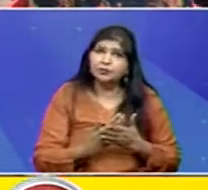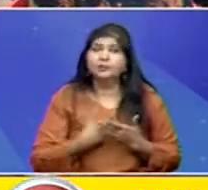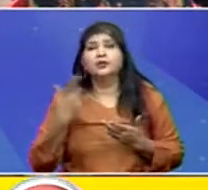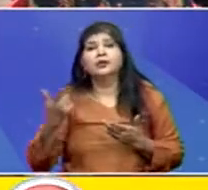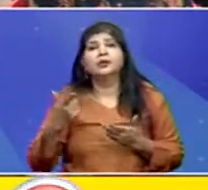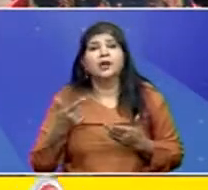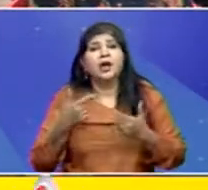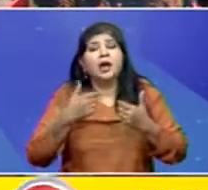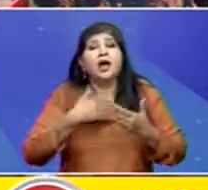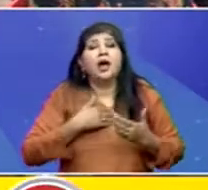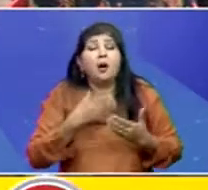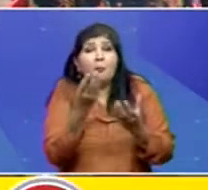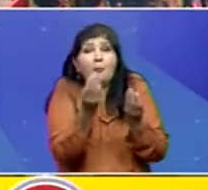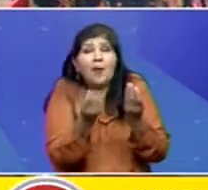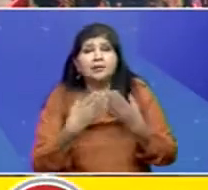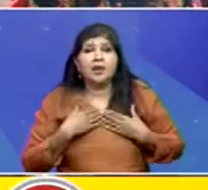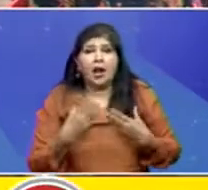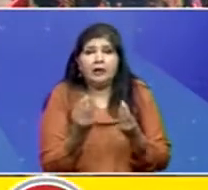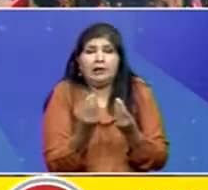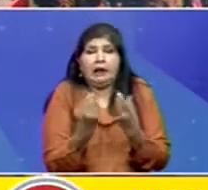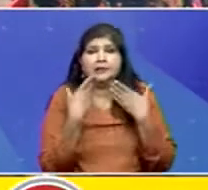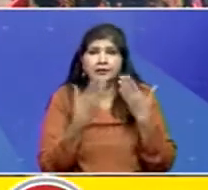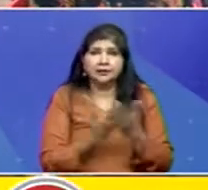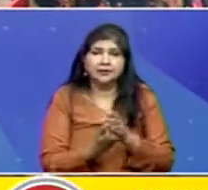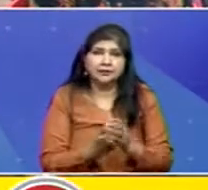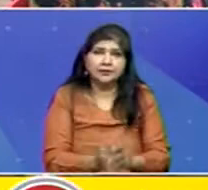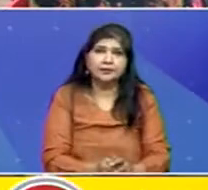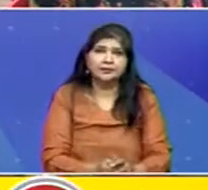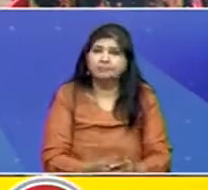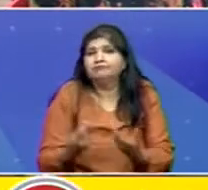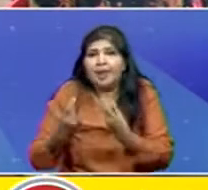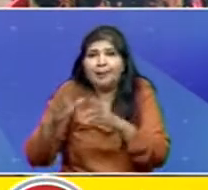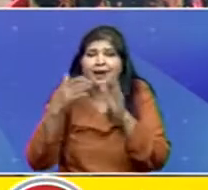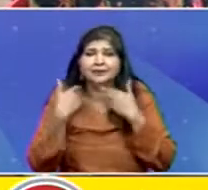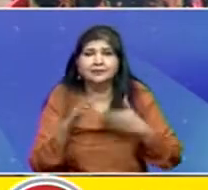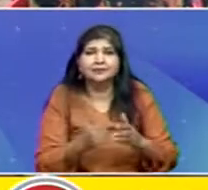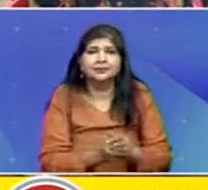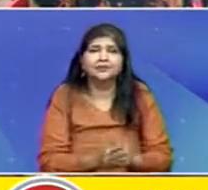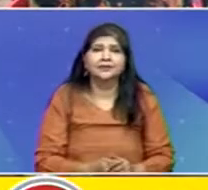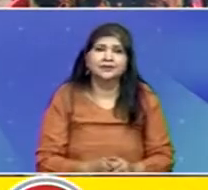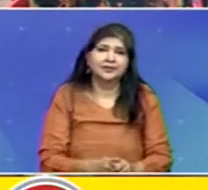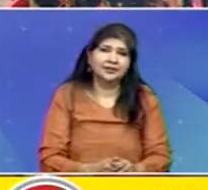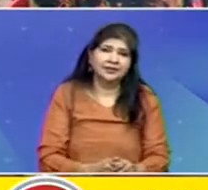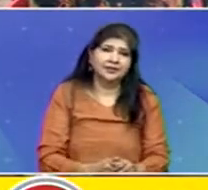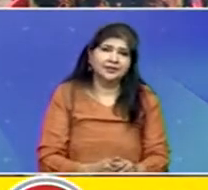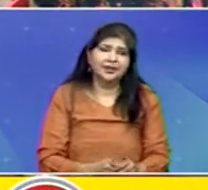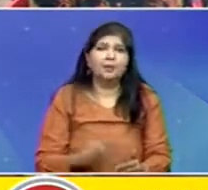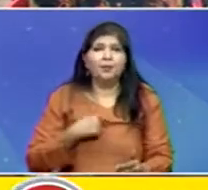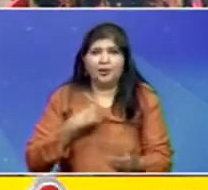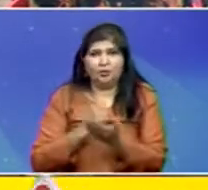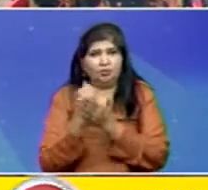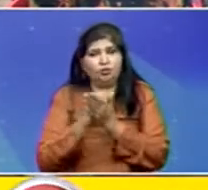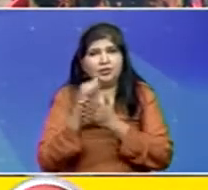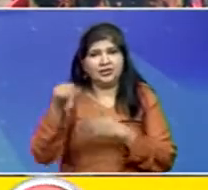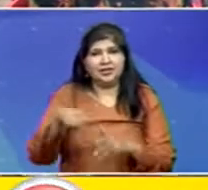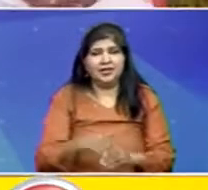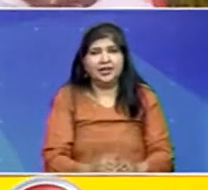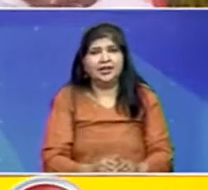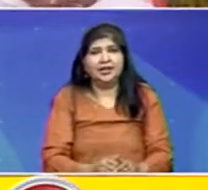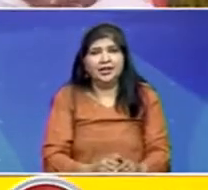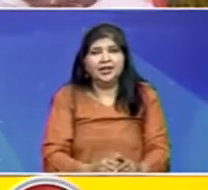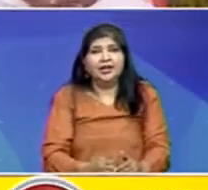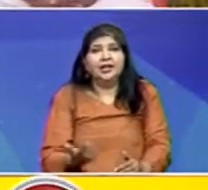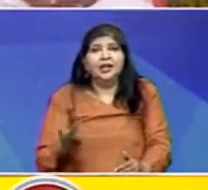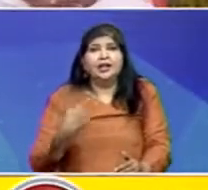तो गणित का नाम सुनते ही वो भाग जाते हैं, और मेरी कोशिच यही है कि यह